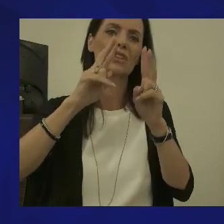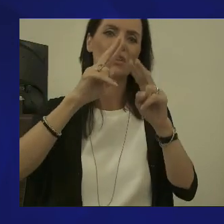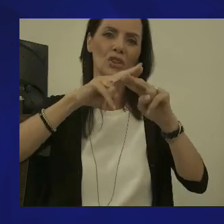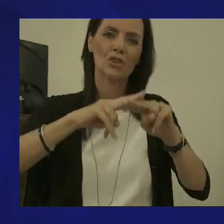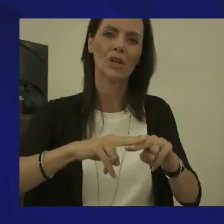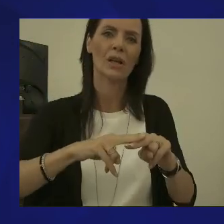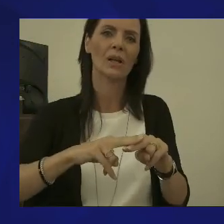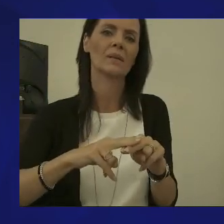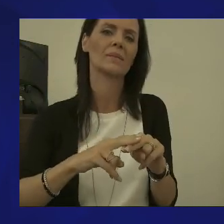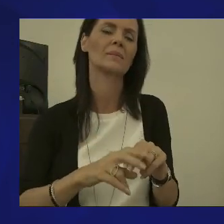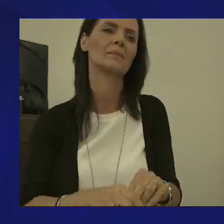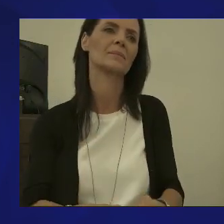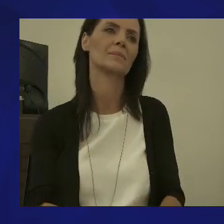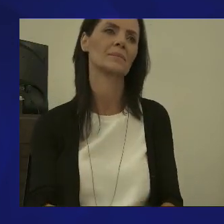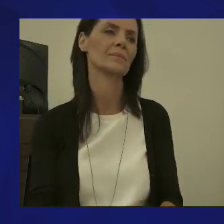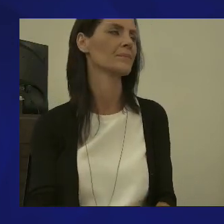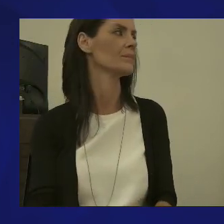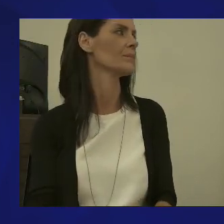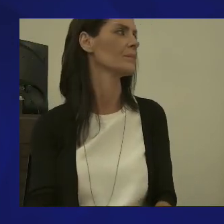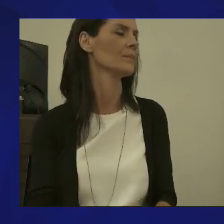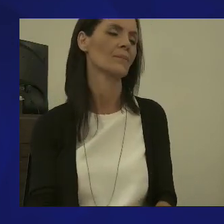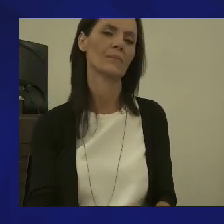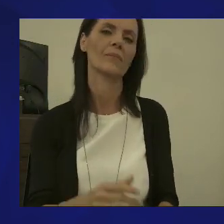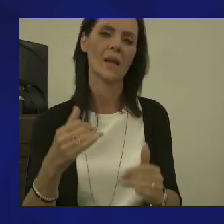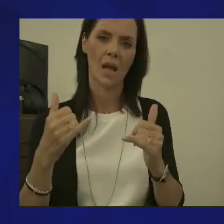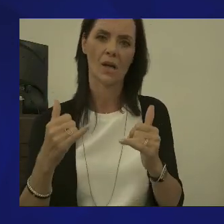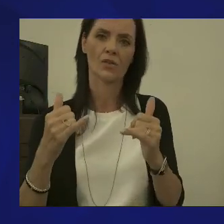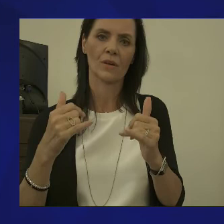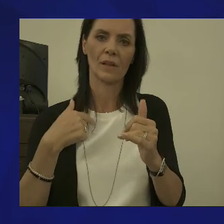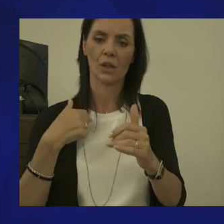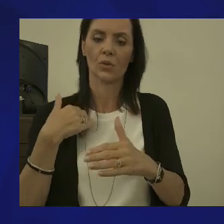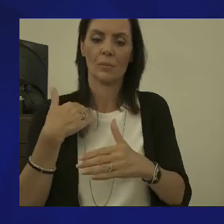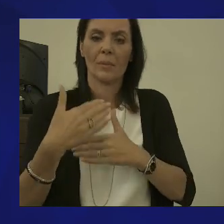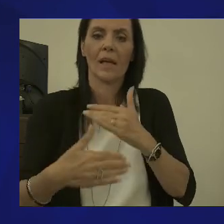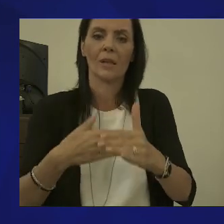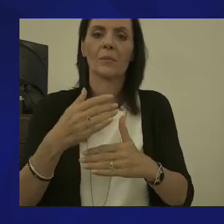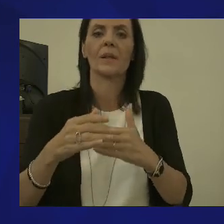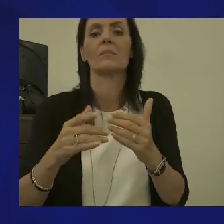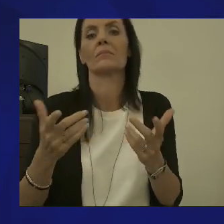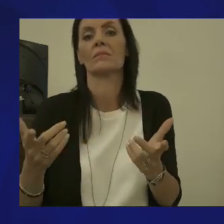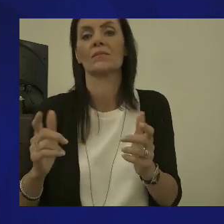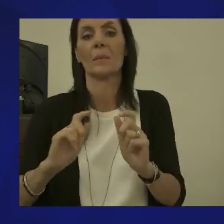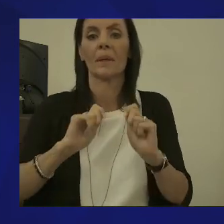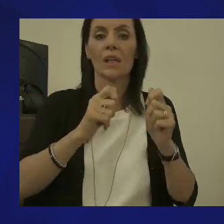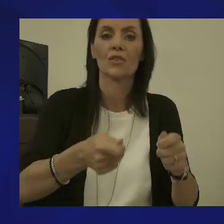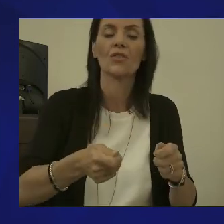בחלק המרקמי הזה כמו שצריך. אנחנו עכשיו מקדמים ומגישים קול קורא גם